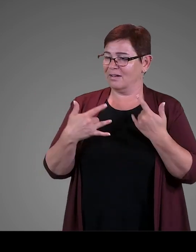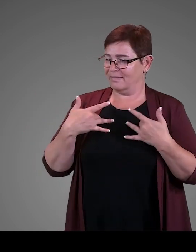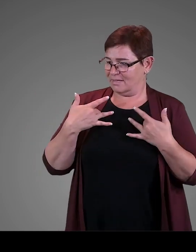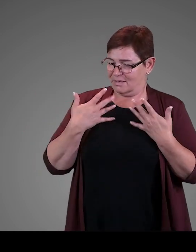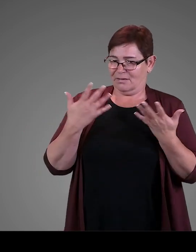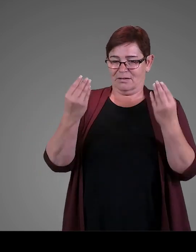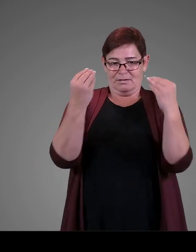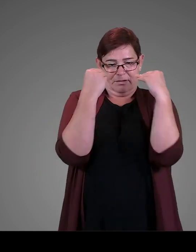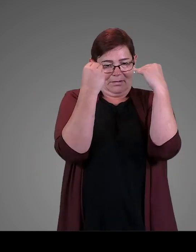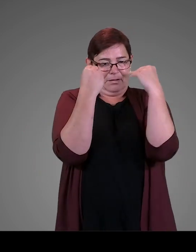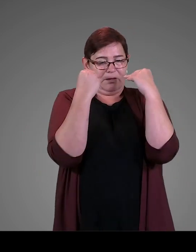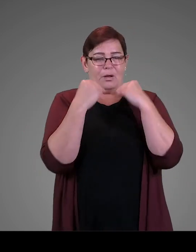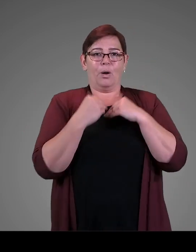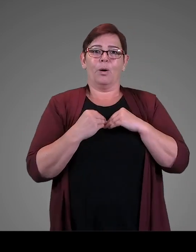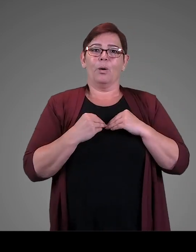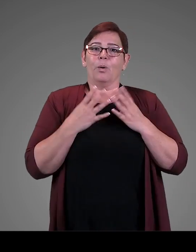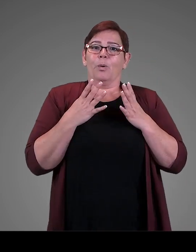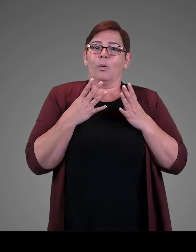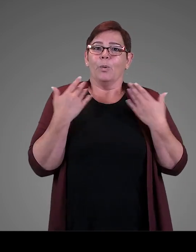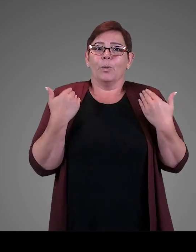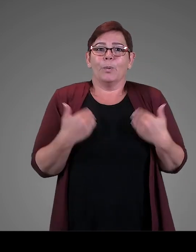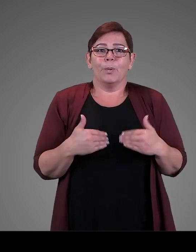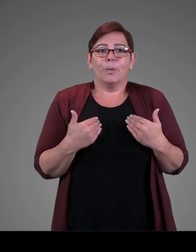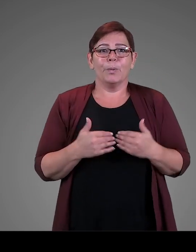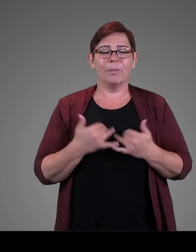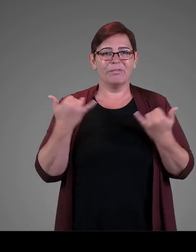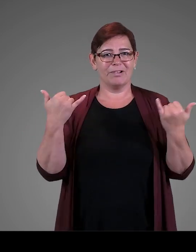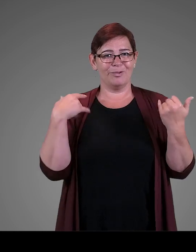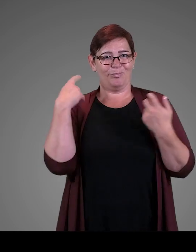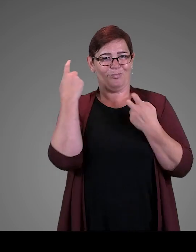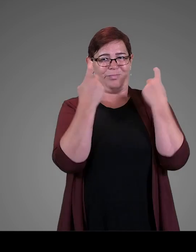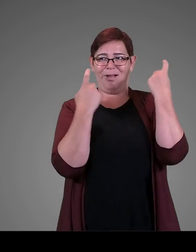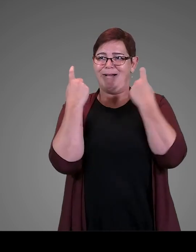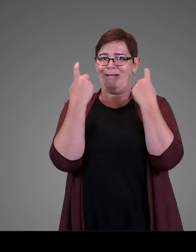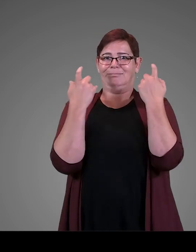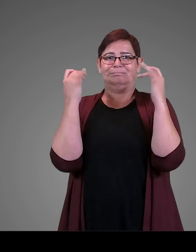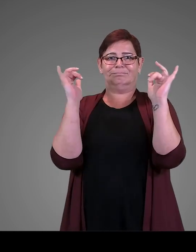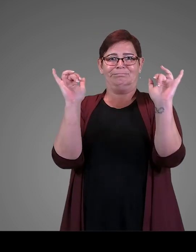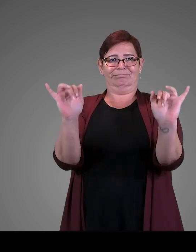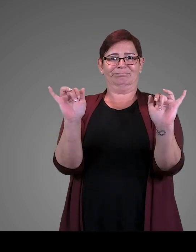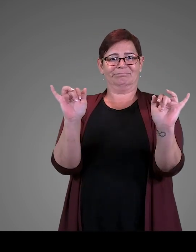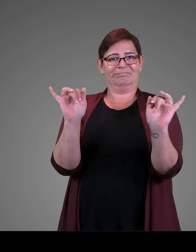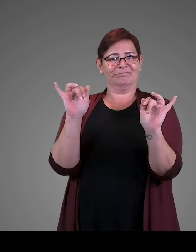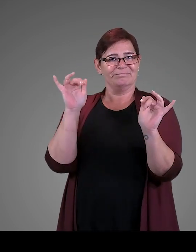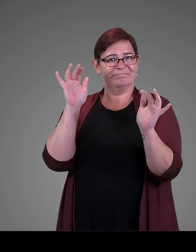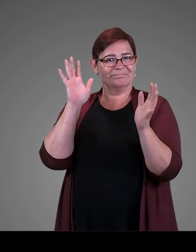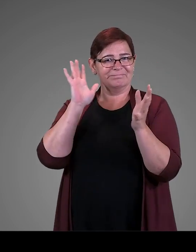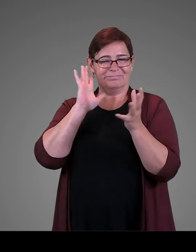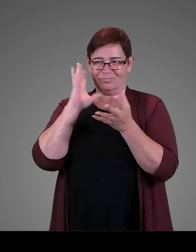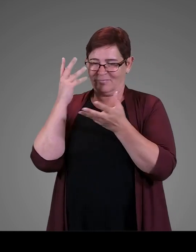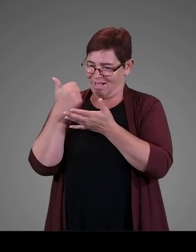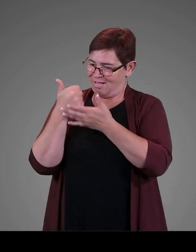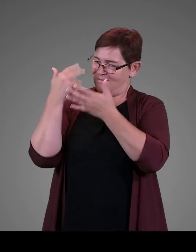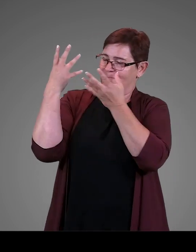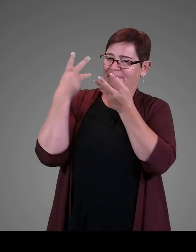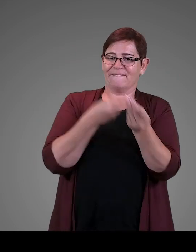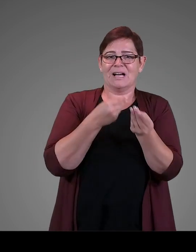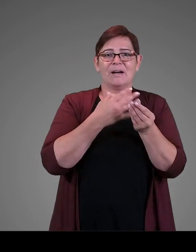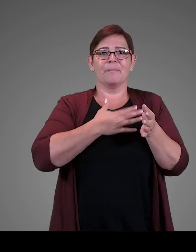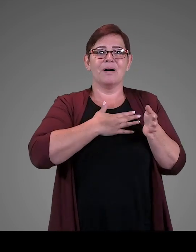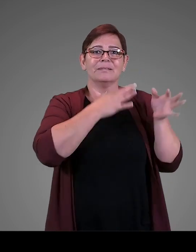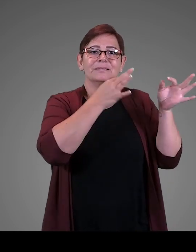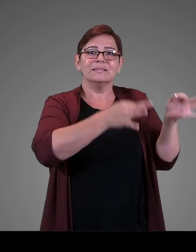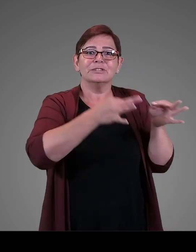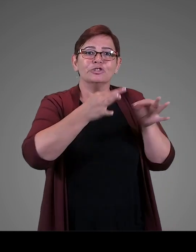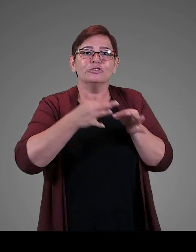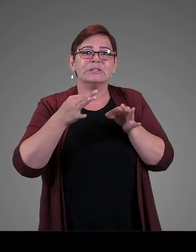tellement. Là, je me rends compte comment ça va nourrir toutes les décisions qu'on va prendre en CA, cette rencontre-là. Fait que finalement,